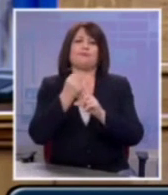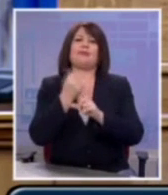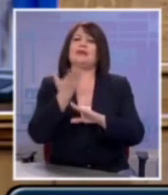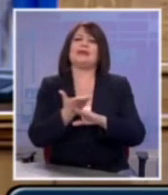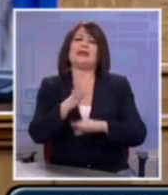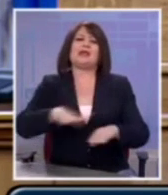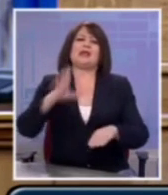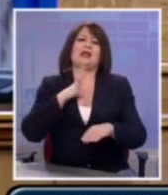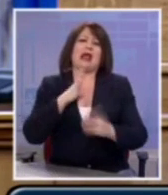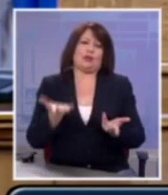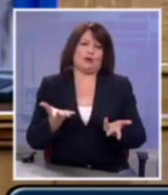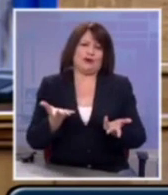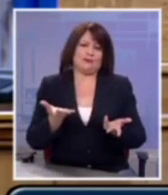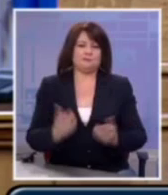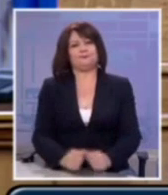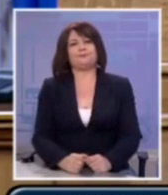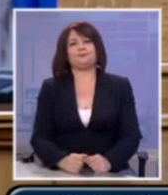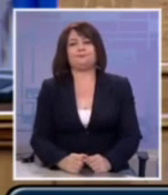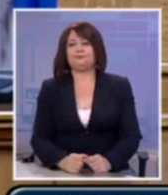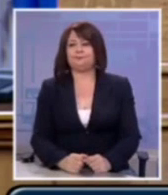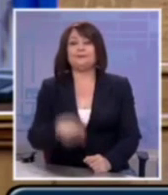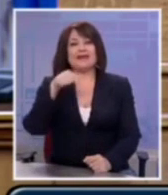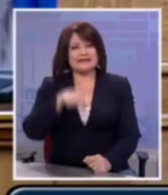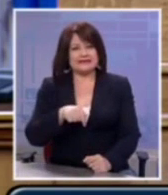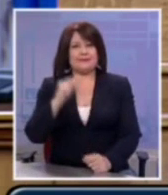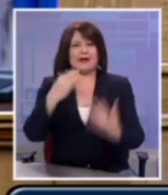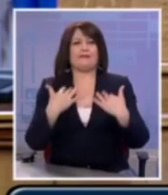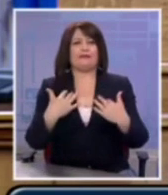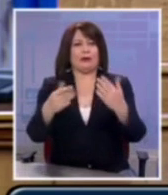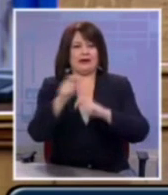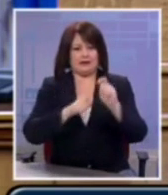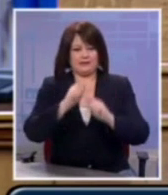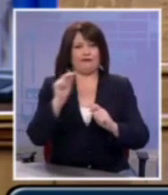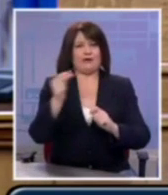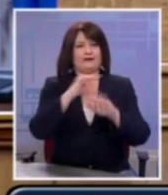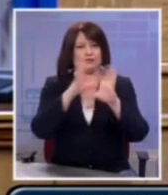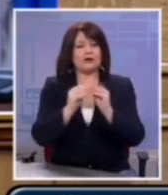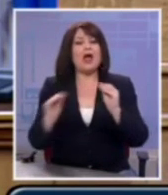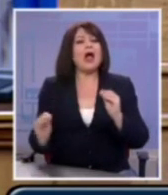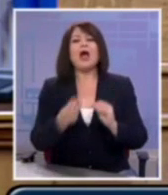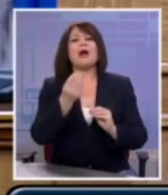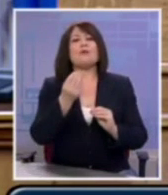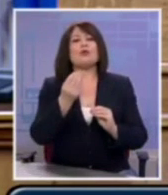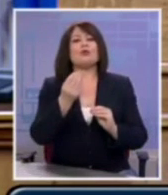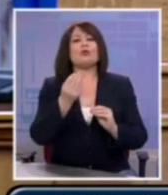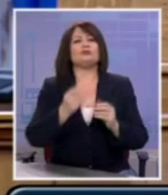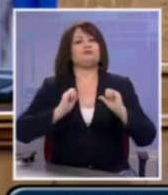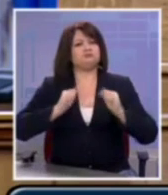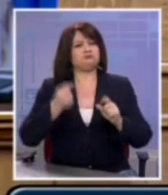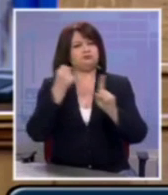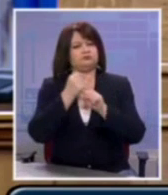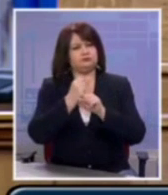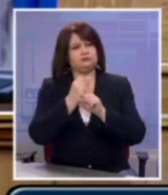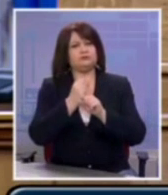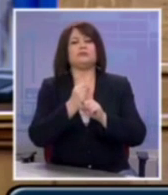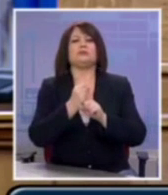οι λαοί. Η σύνθεση της σημερινής Βουλής προέκυψε από την αποφασιστική